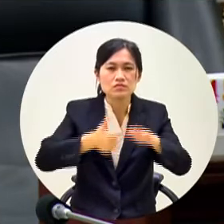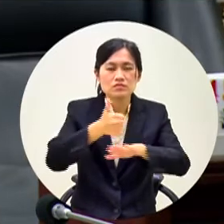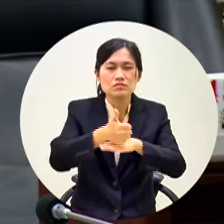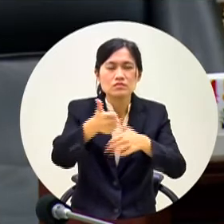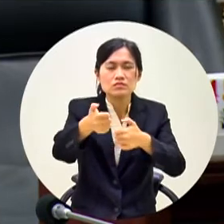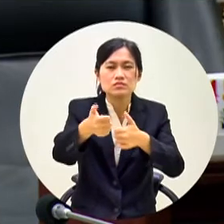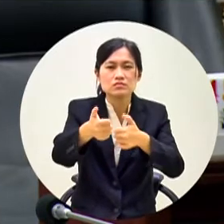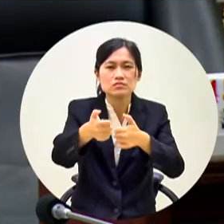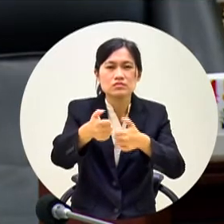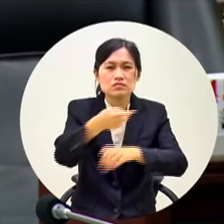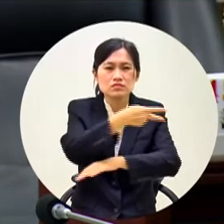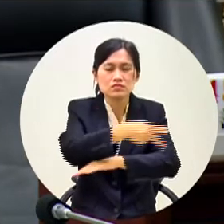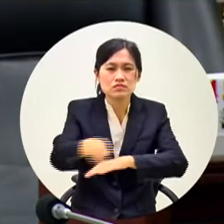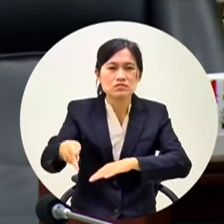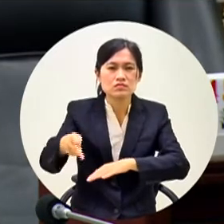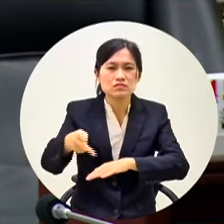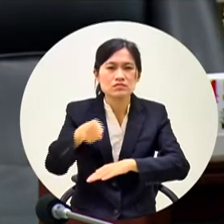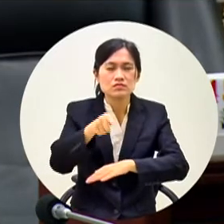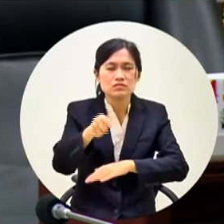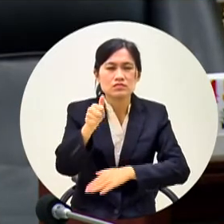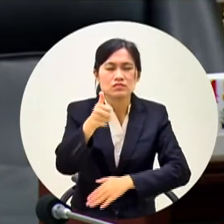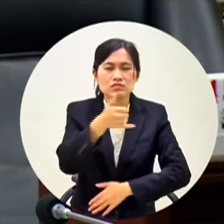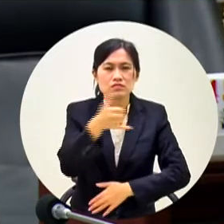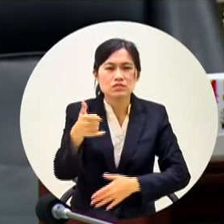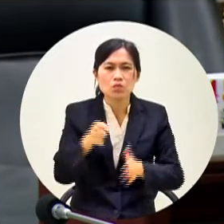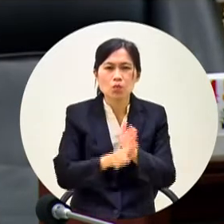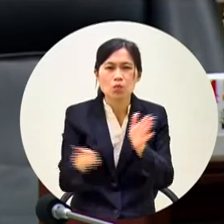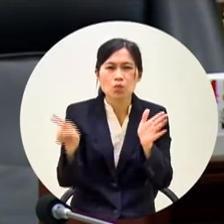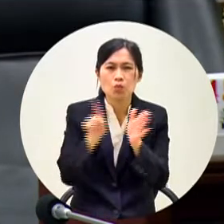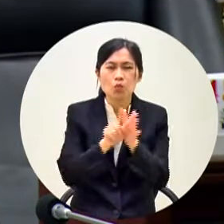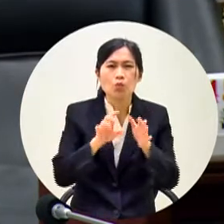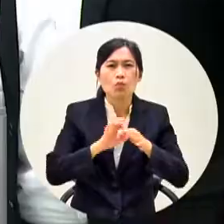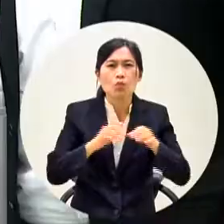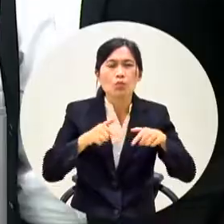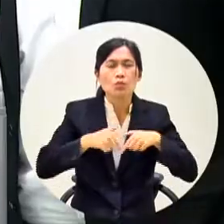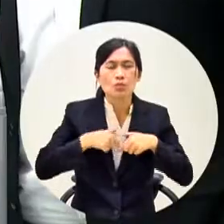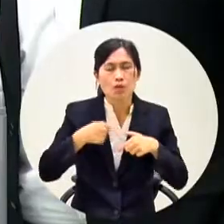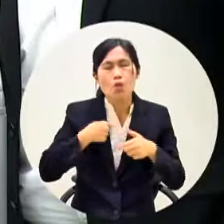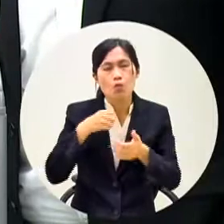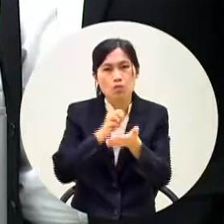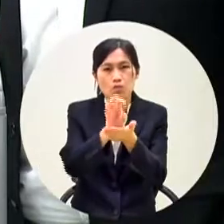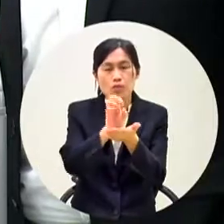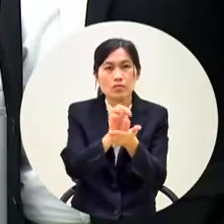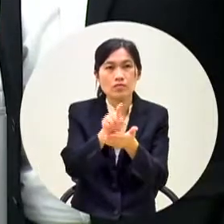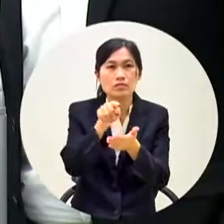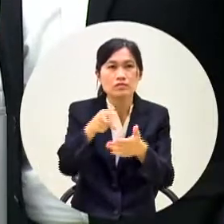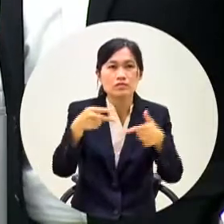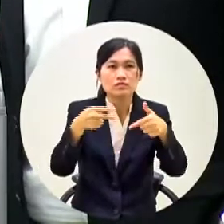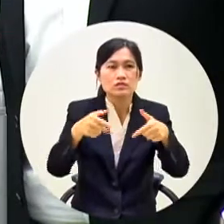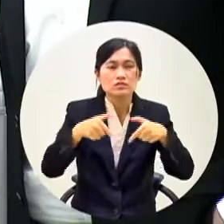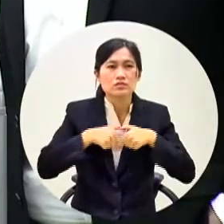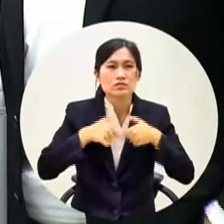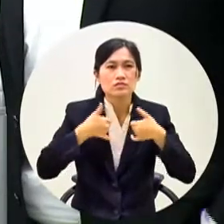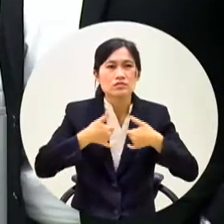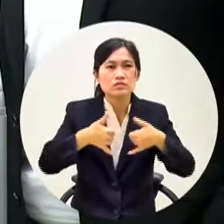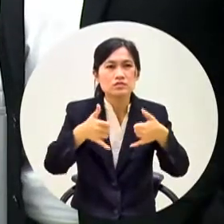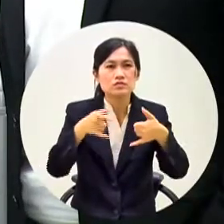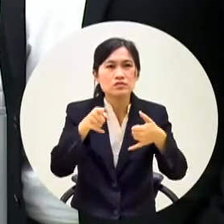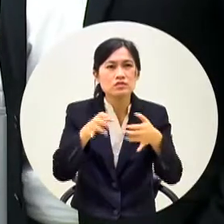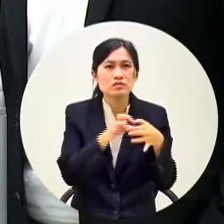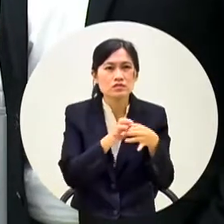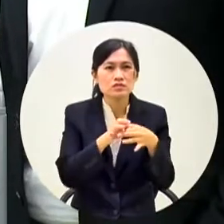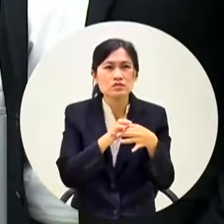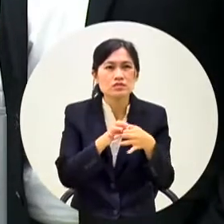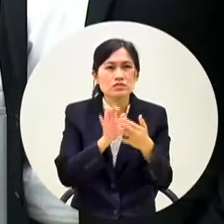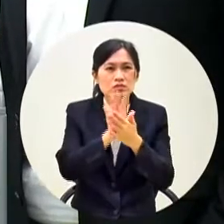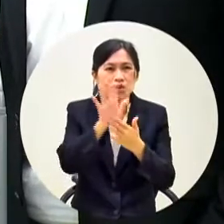个江议员对阮即个案件个迄个长期以来关心吼。江议员报告，即个人心路吼，其实议员关心了，阮非常个